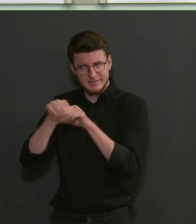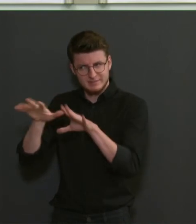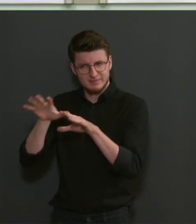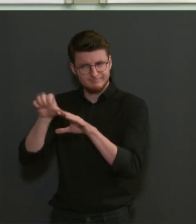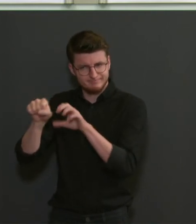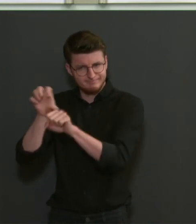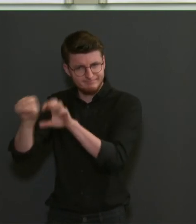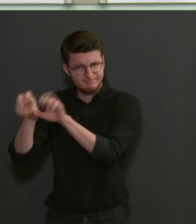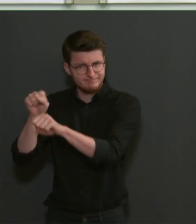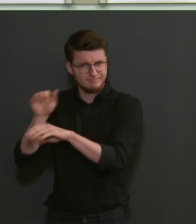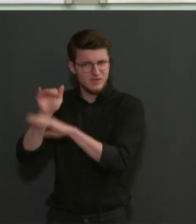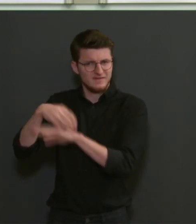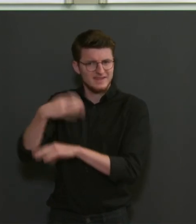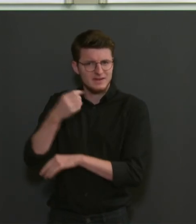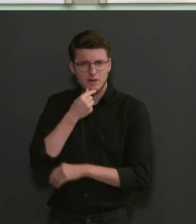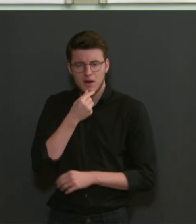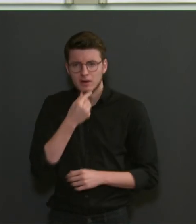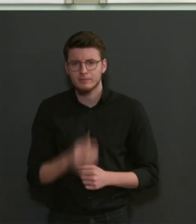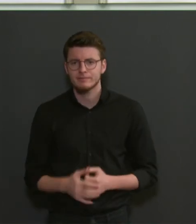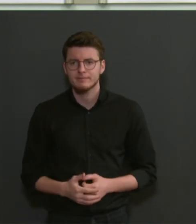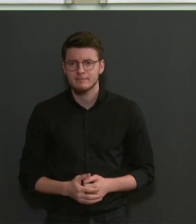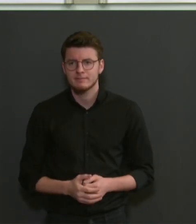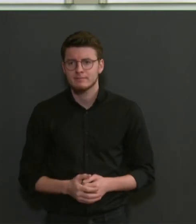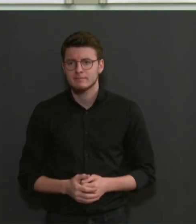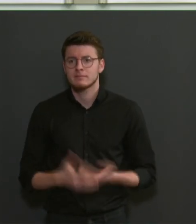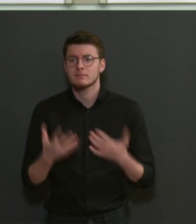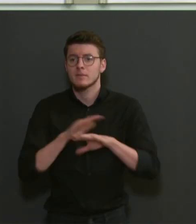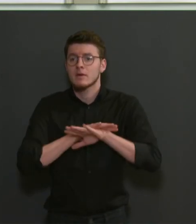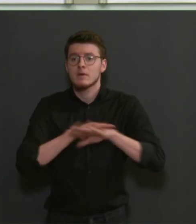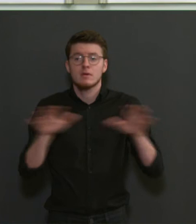bij personen ouder dan 45 jaar.